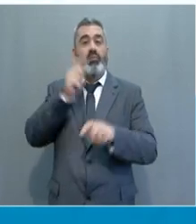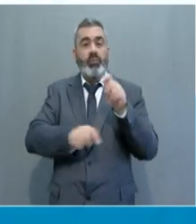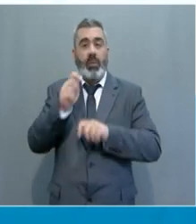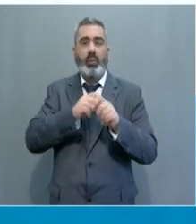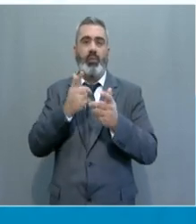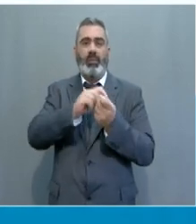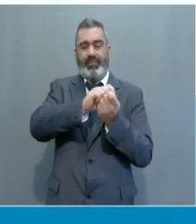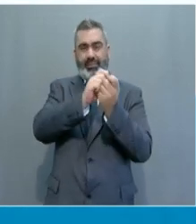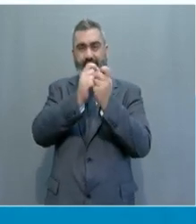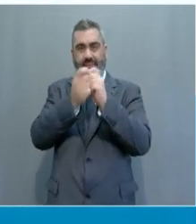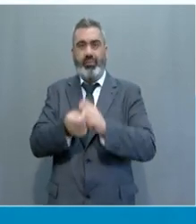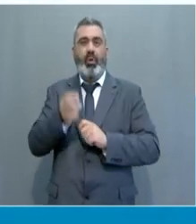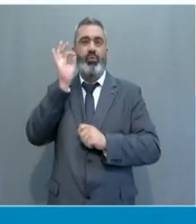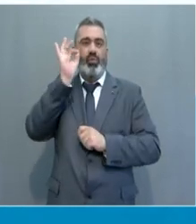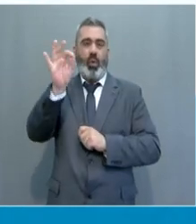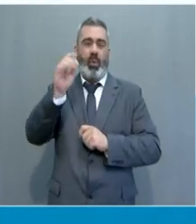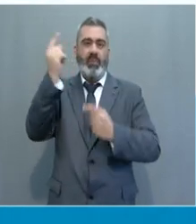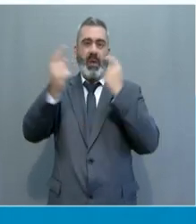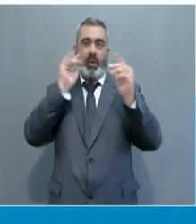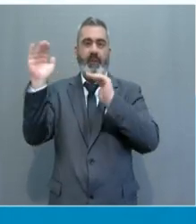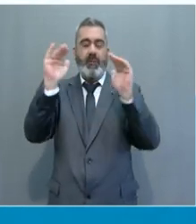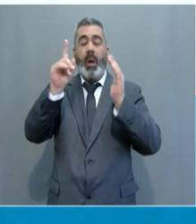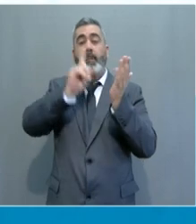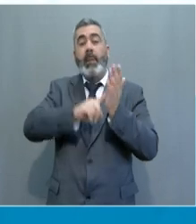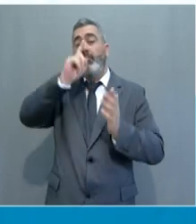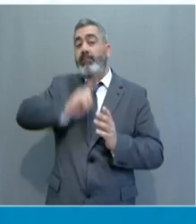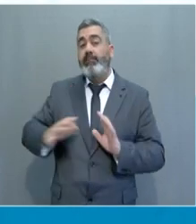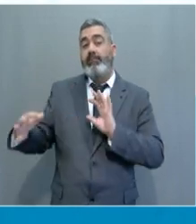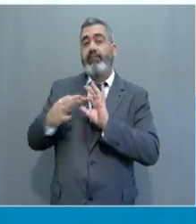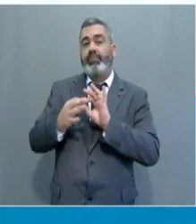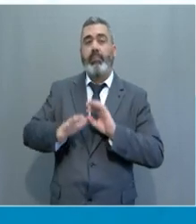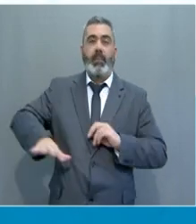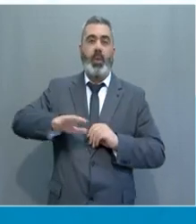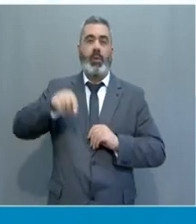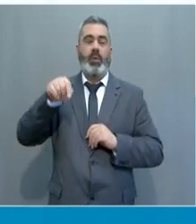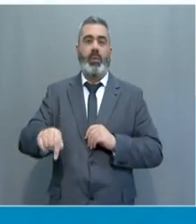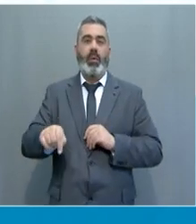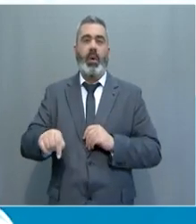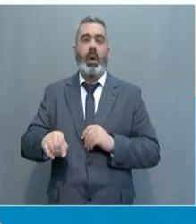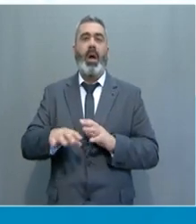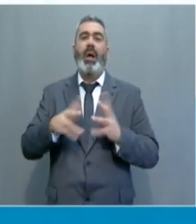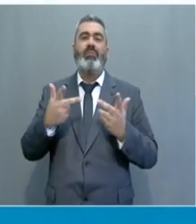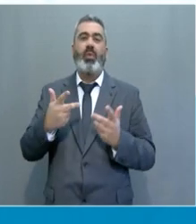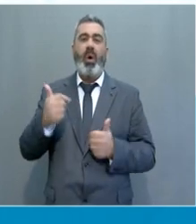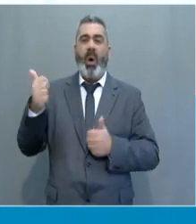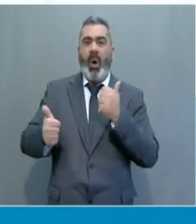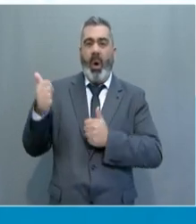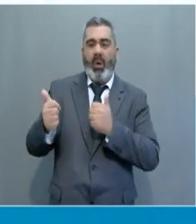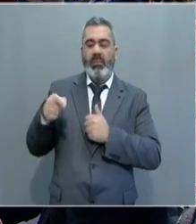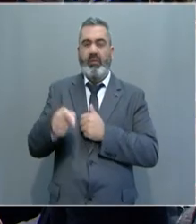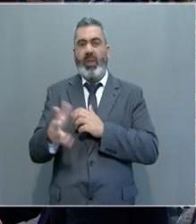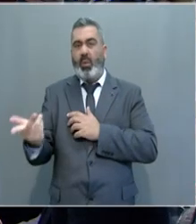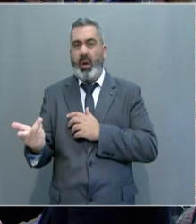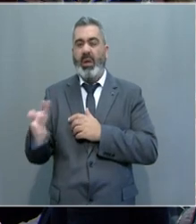πράσινη μετάβαση, να υπάρχει η σύμπνοια και η συνεννόηση με τις τοπικές κοινωνίες, ώστε να μην μπούμε σε έναν ατελείωτο ανταγωνισμό ως προς τις χρήσεις